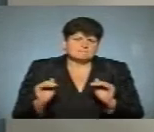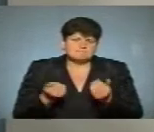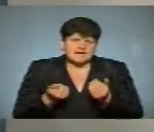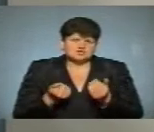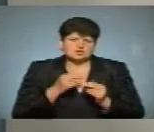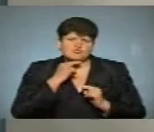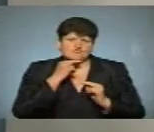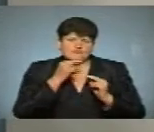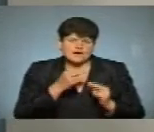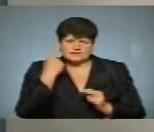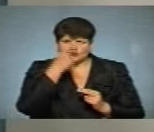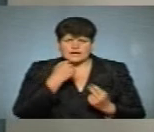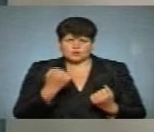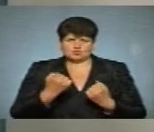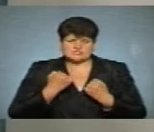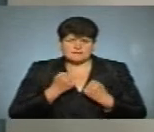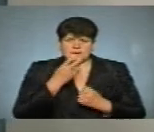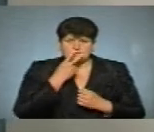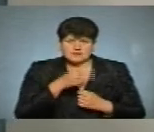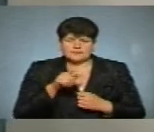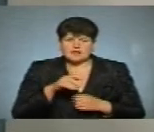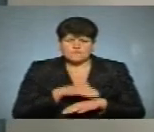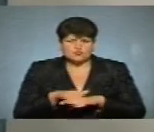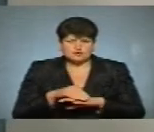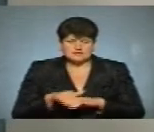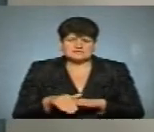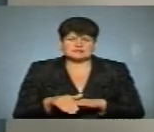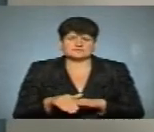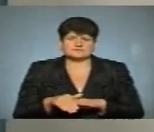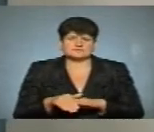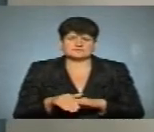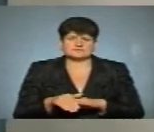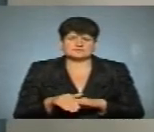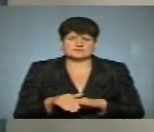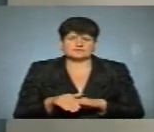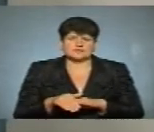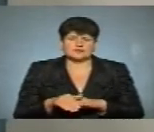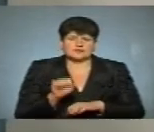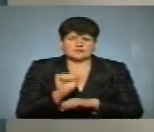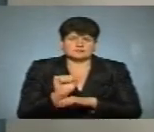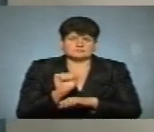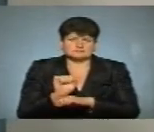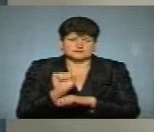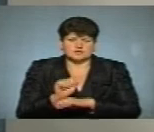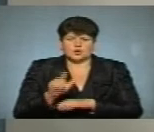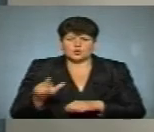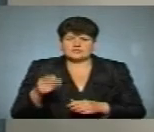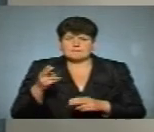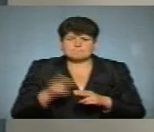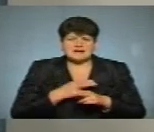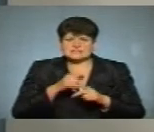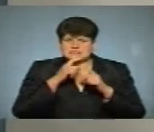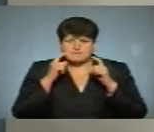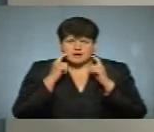приділяти уваги індивідуальному захисту. Ми бачимо на вулицях зараз вже в нас корки появляються, люди без масок ходять